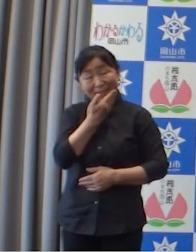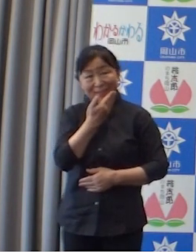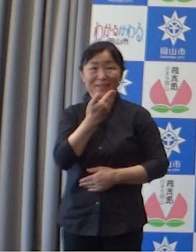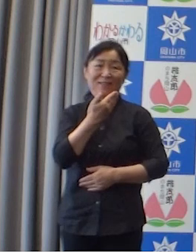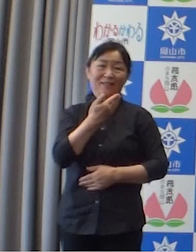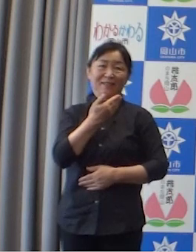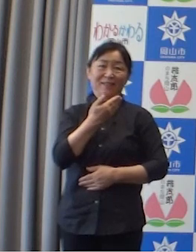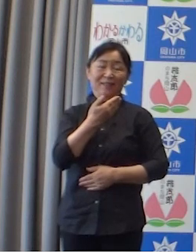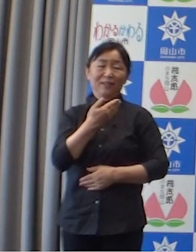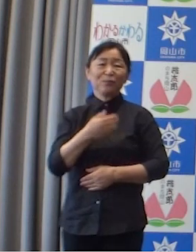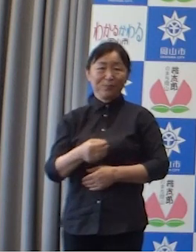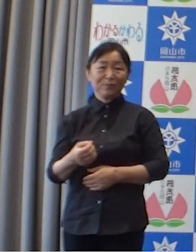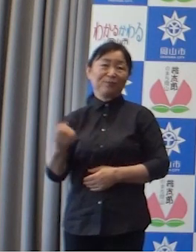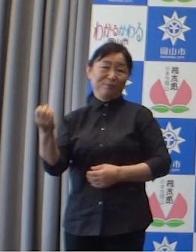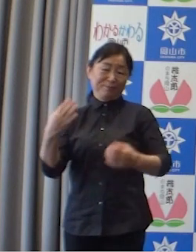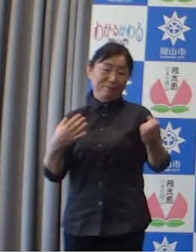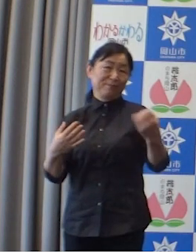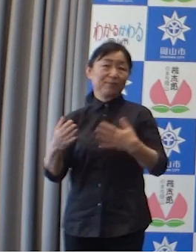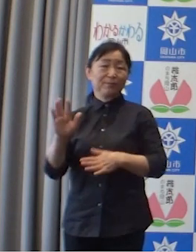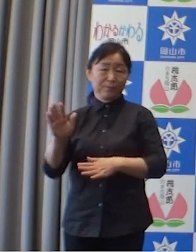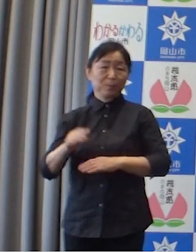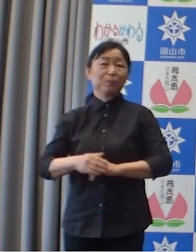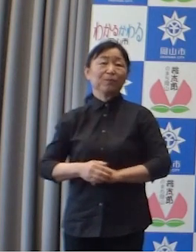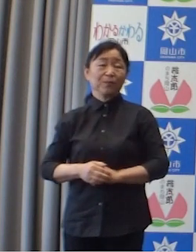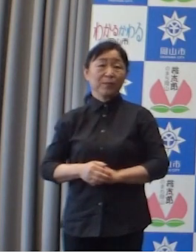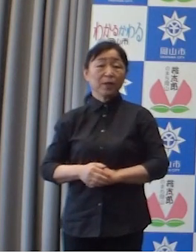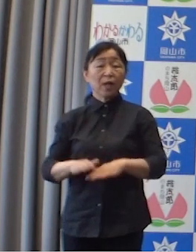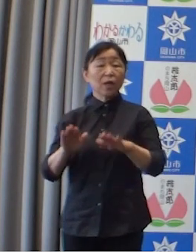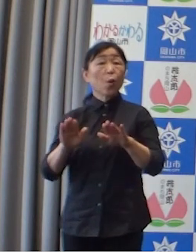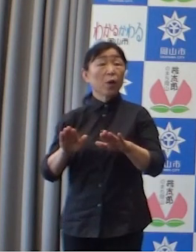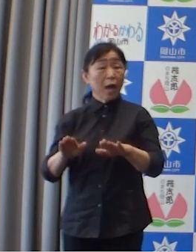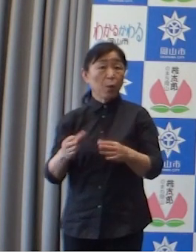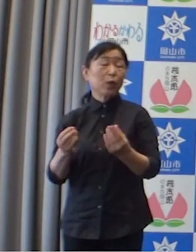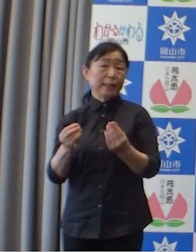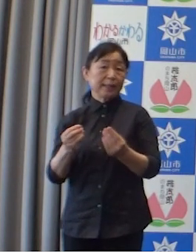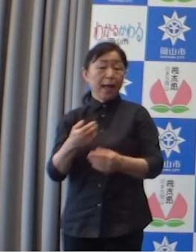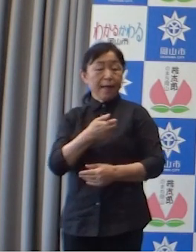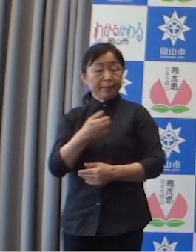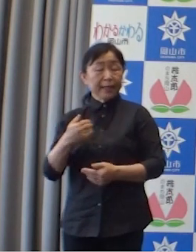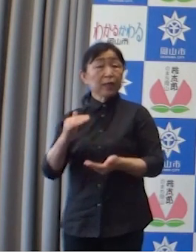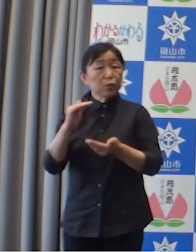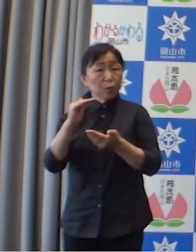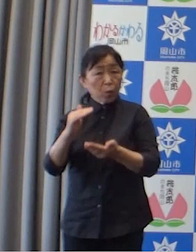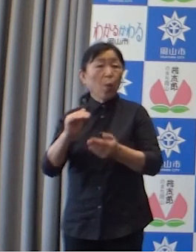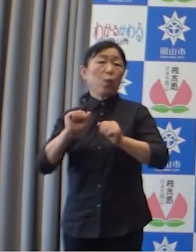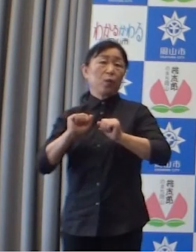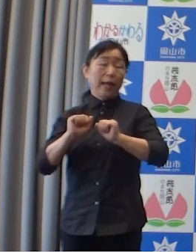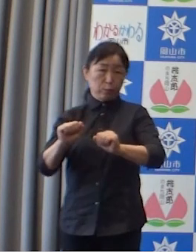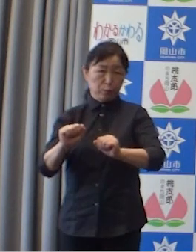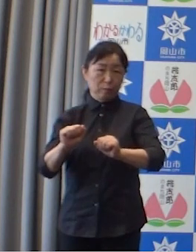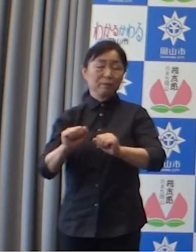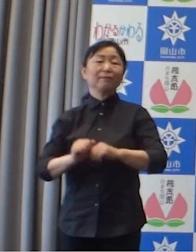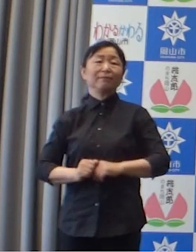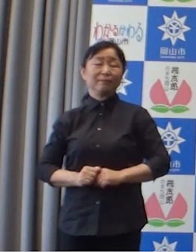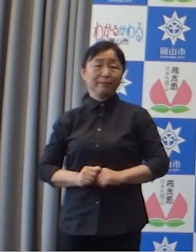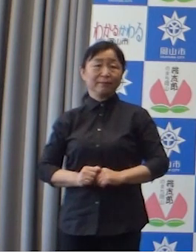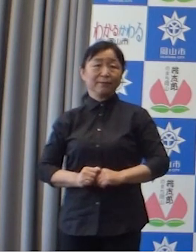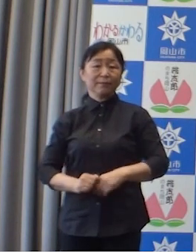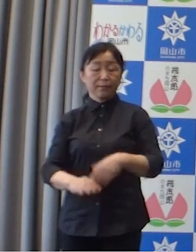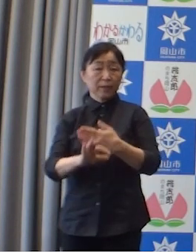ているということであります。で、今回の場合もできることをやっていくということであるんですが、例えば